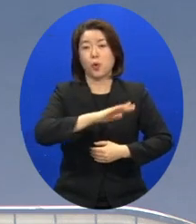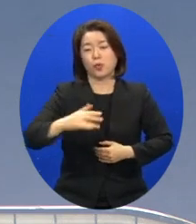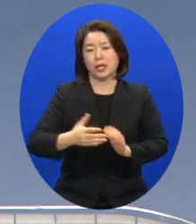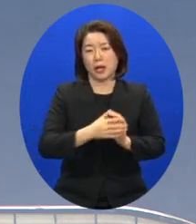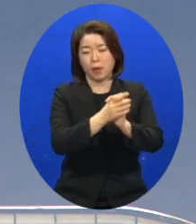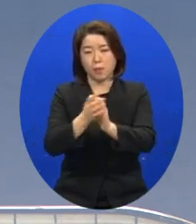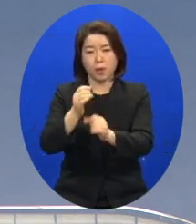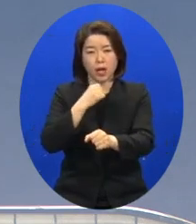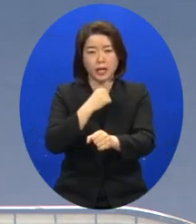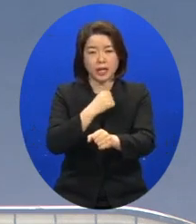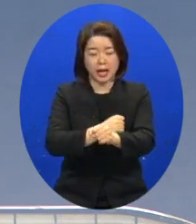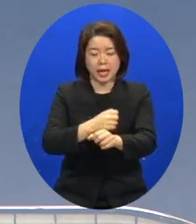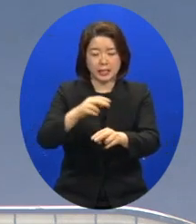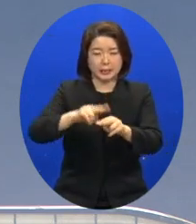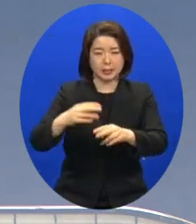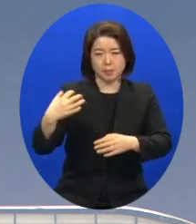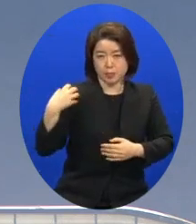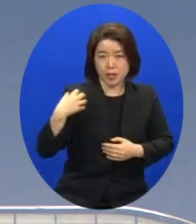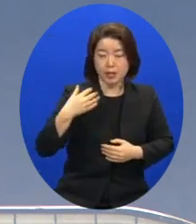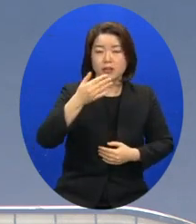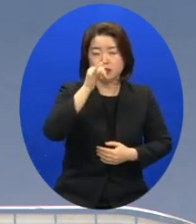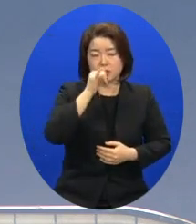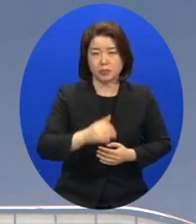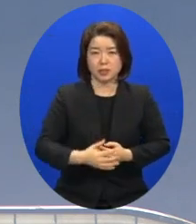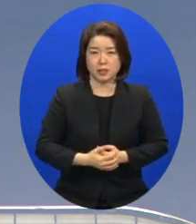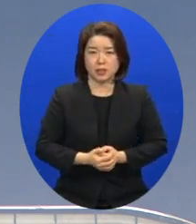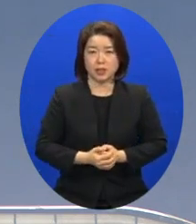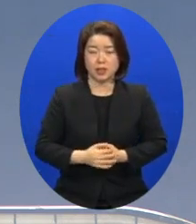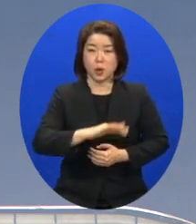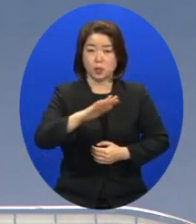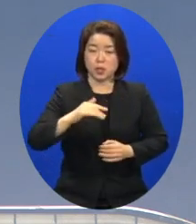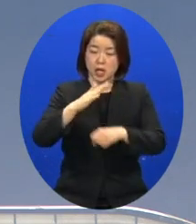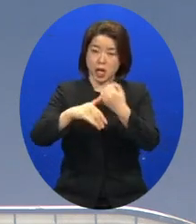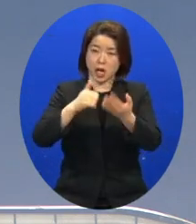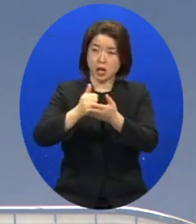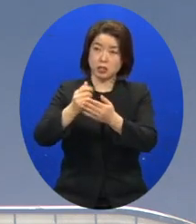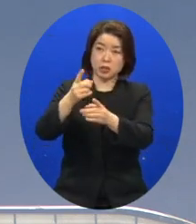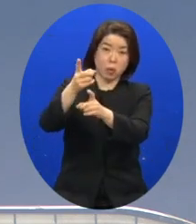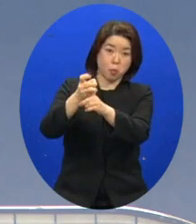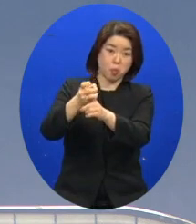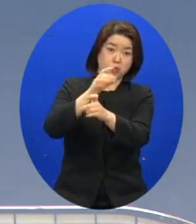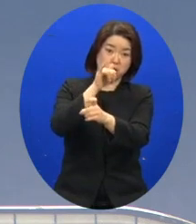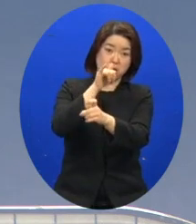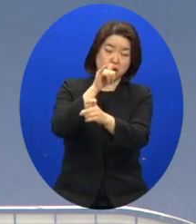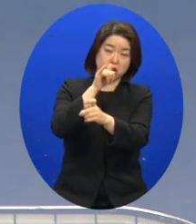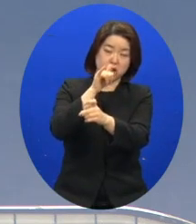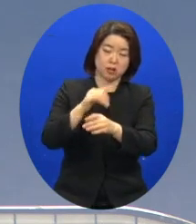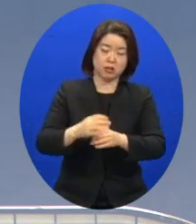하는 직분을 주셨으니 우리는 하나님과 원수 였습니다